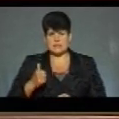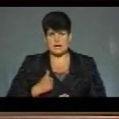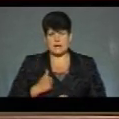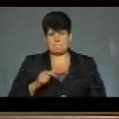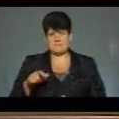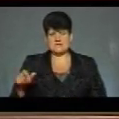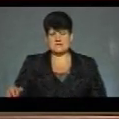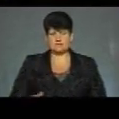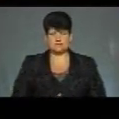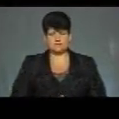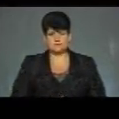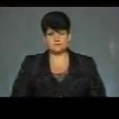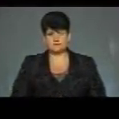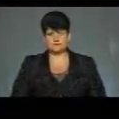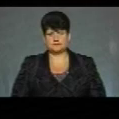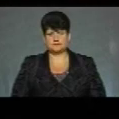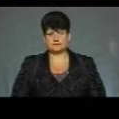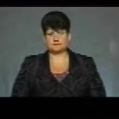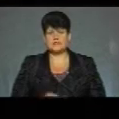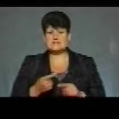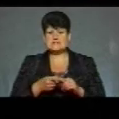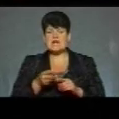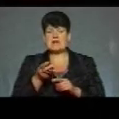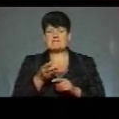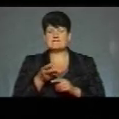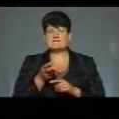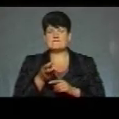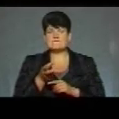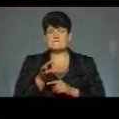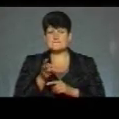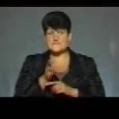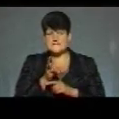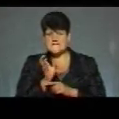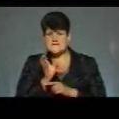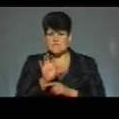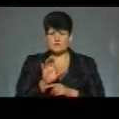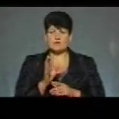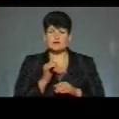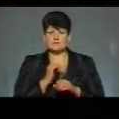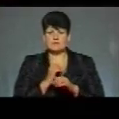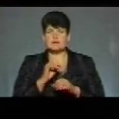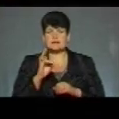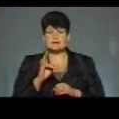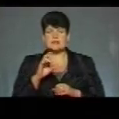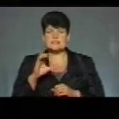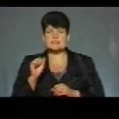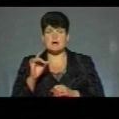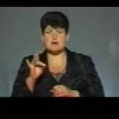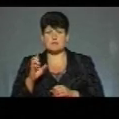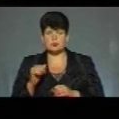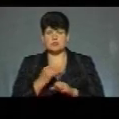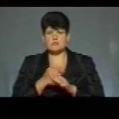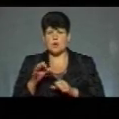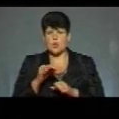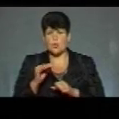Анастасії Чичко. Це відео, яке вчора близько 19-ї години відзняв очевидець Назар Сарабун. Чоловік каже, працював в офісі